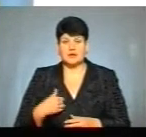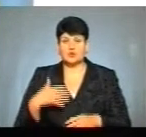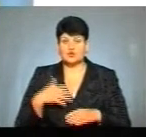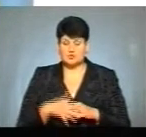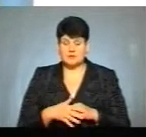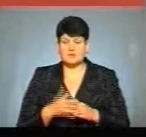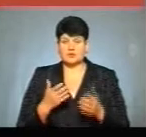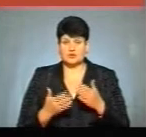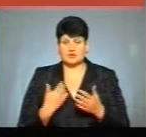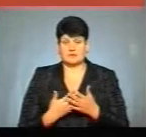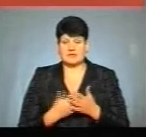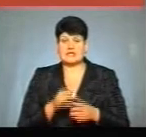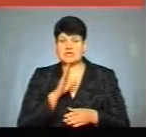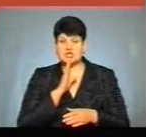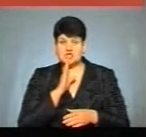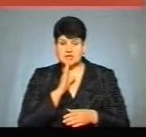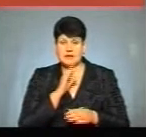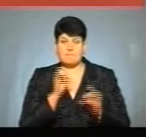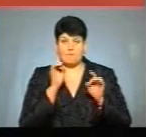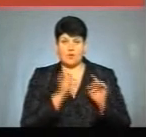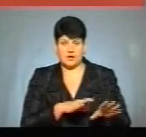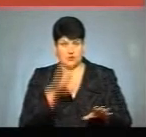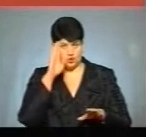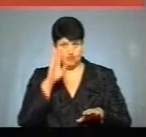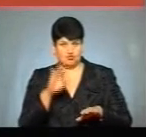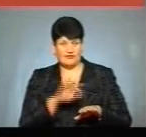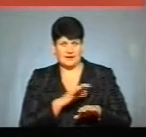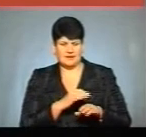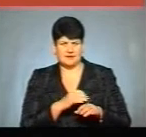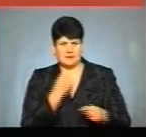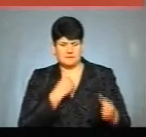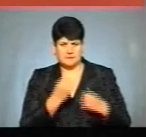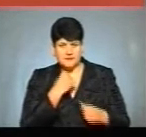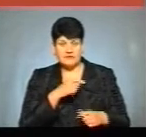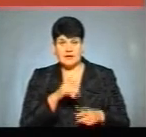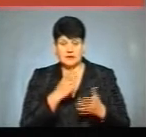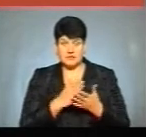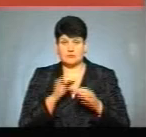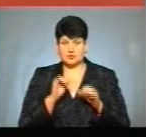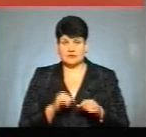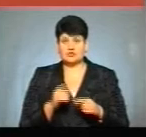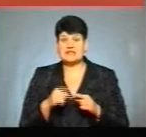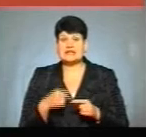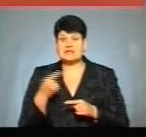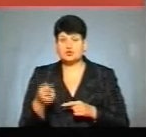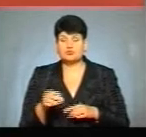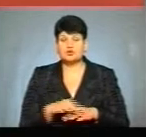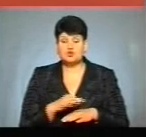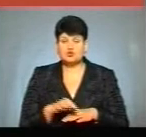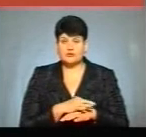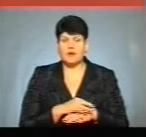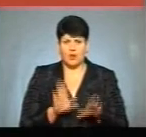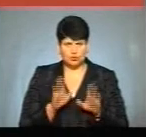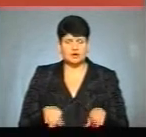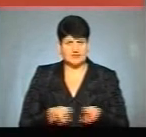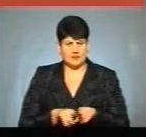якщо, наприклад, жінка так покинула чоловіка, який піднімав на неї руку, в неї є ймовірність того, що її наступний чоловік, обранець, буде